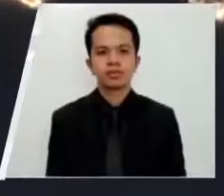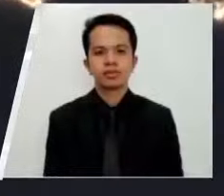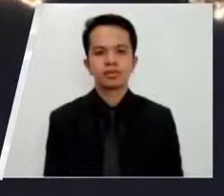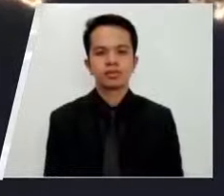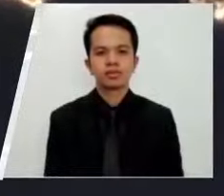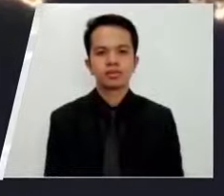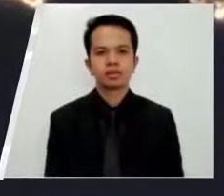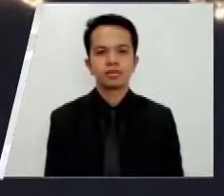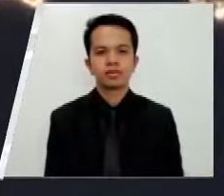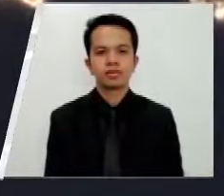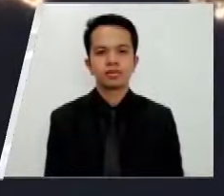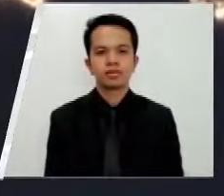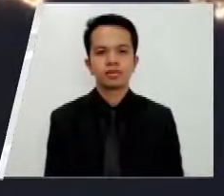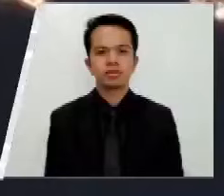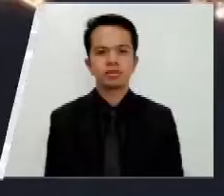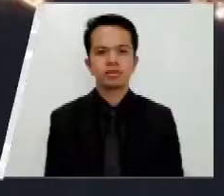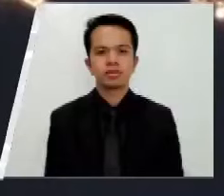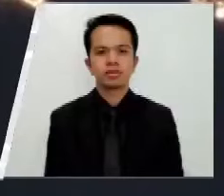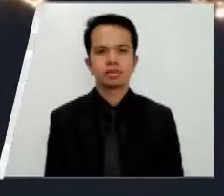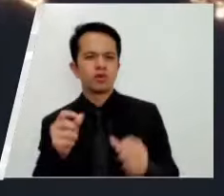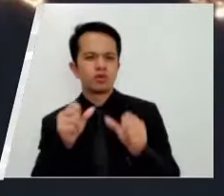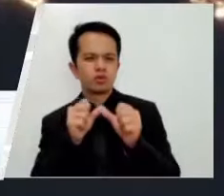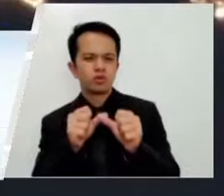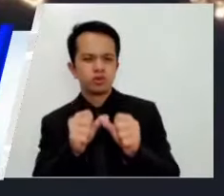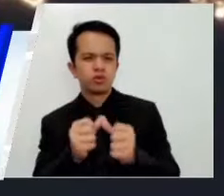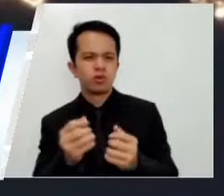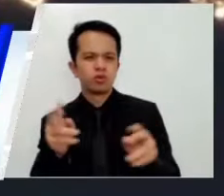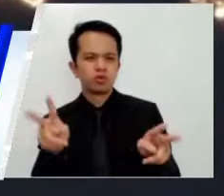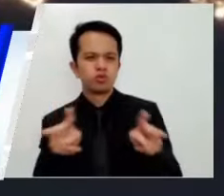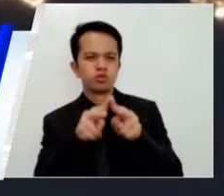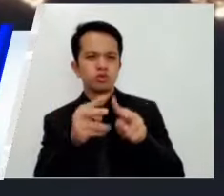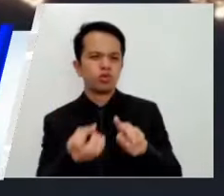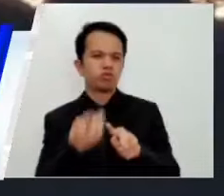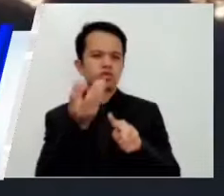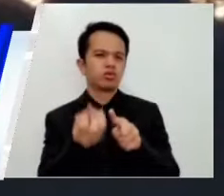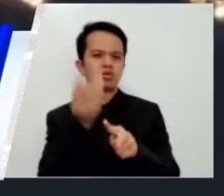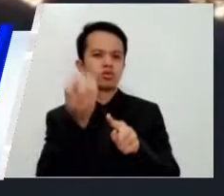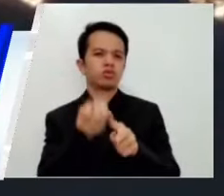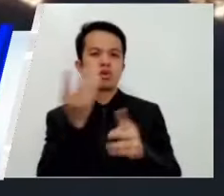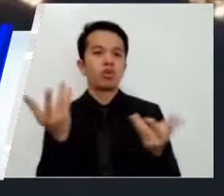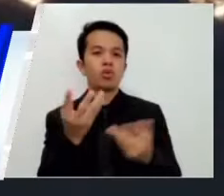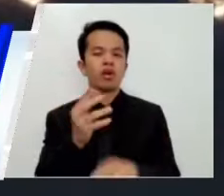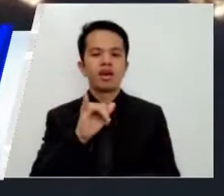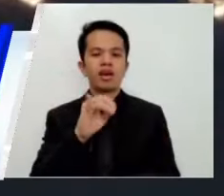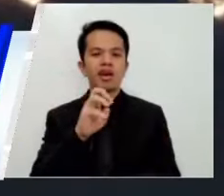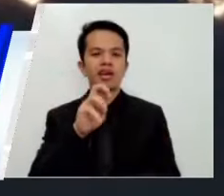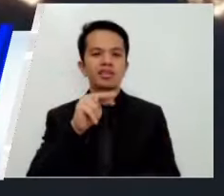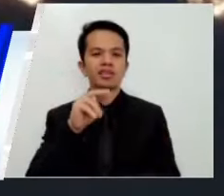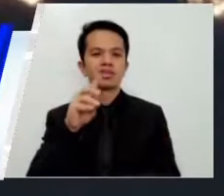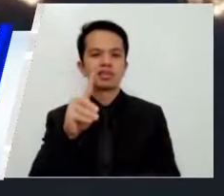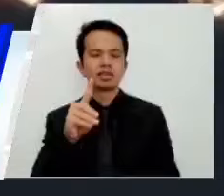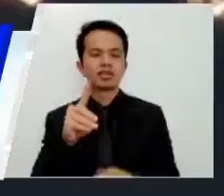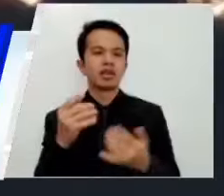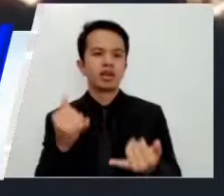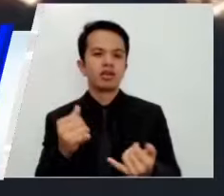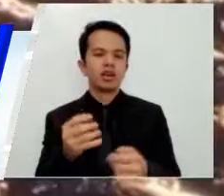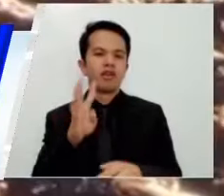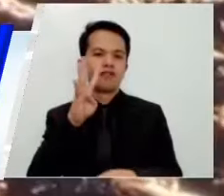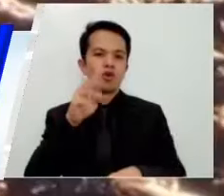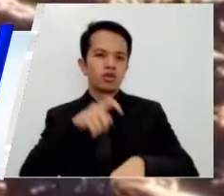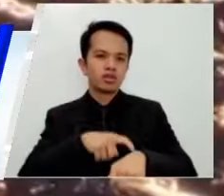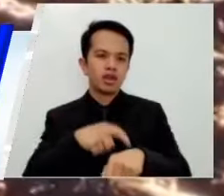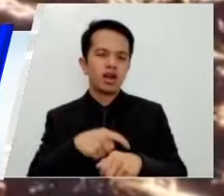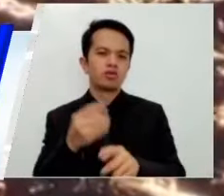Patuloy sa pagbuga ng usok at nagbabagang lava ang isang bulkan sa Iceland. Apat na beses na sumabog ang bulkan simula pa noong